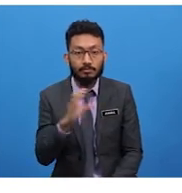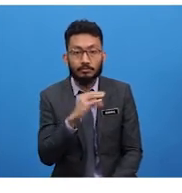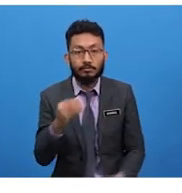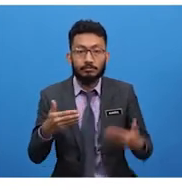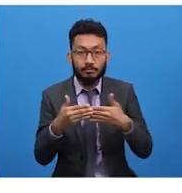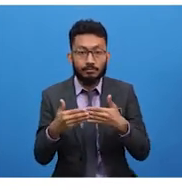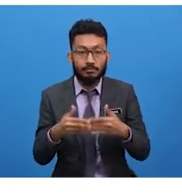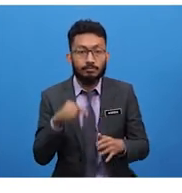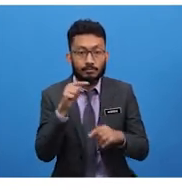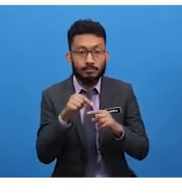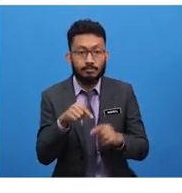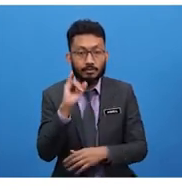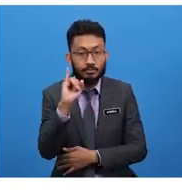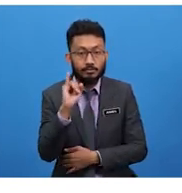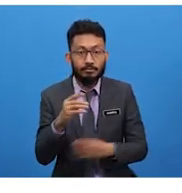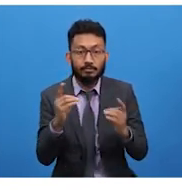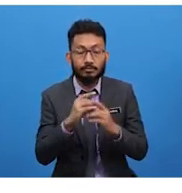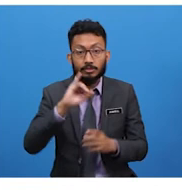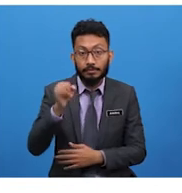sambungkan titik I ke titik J.